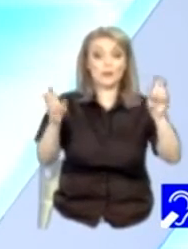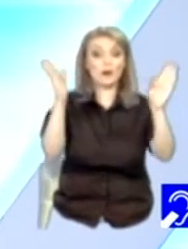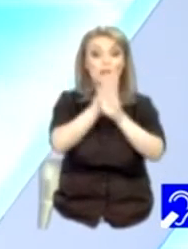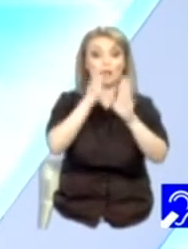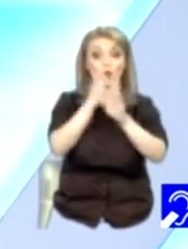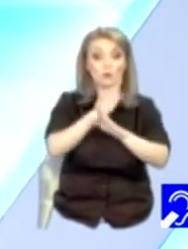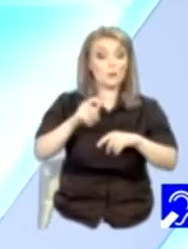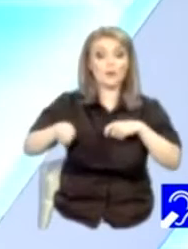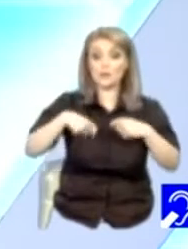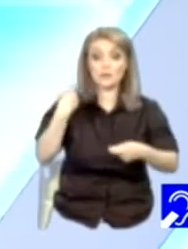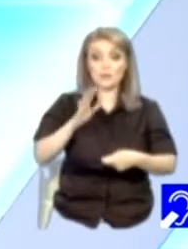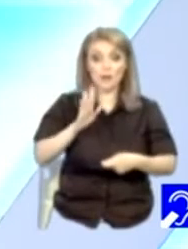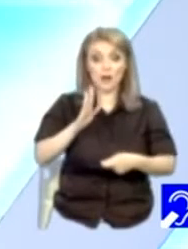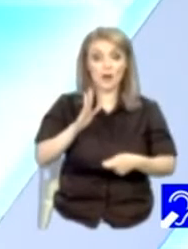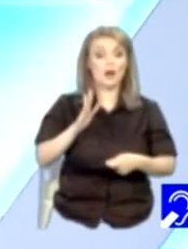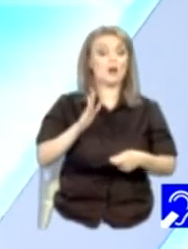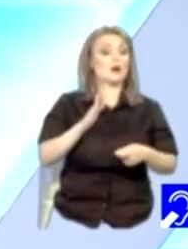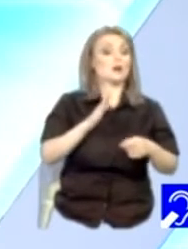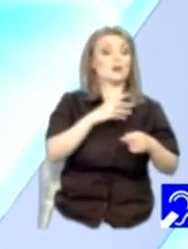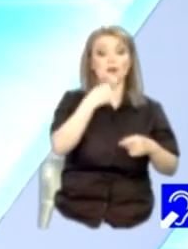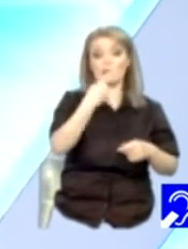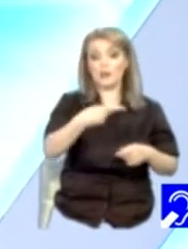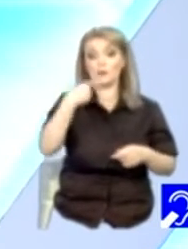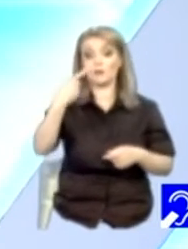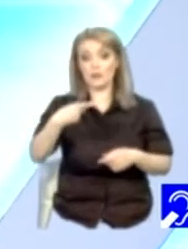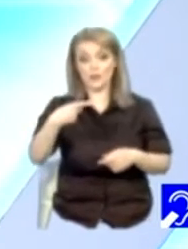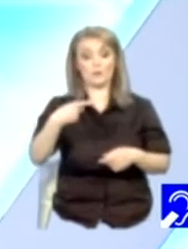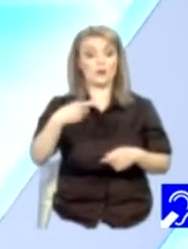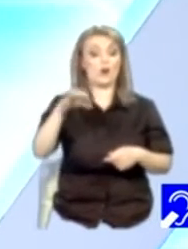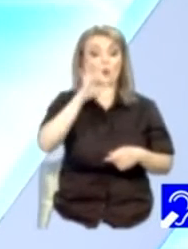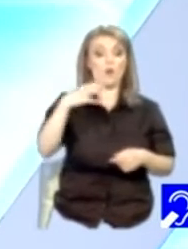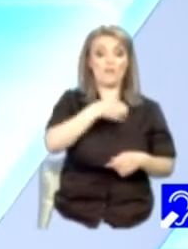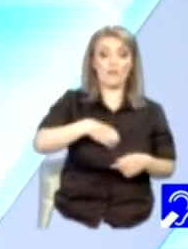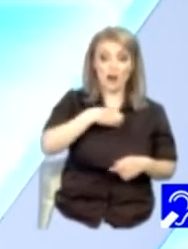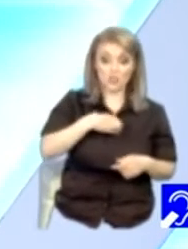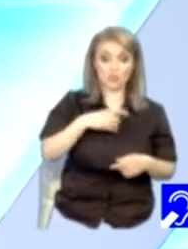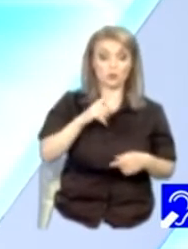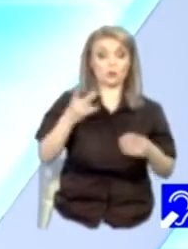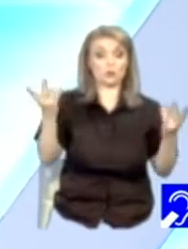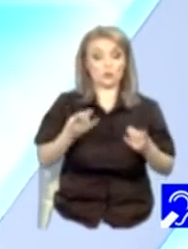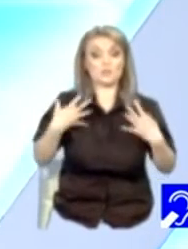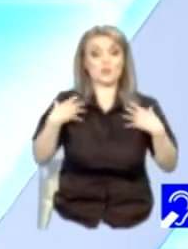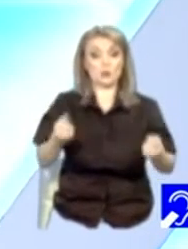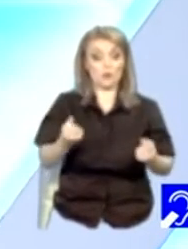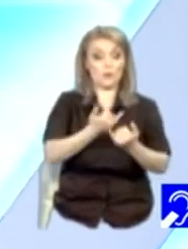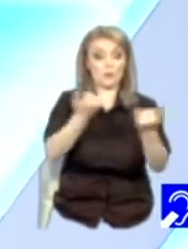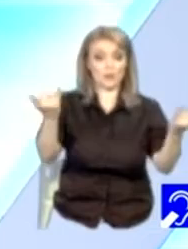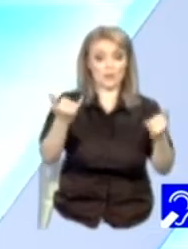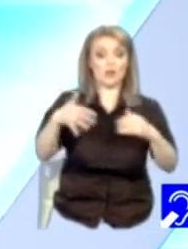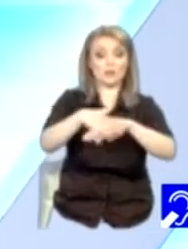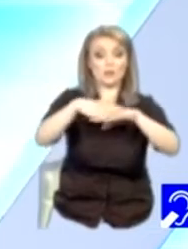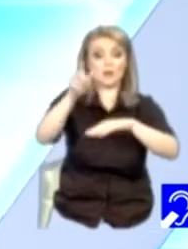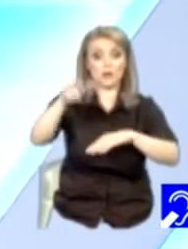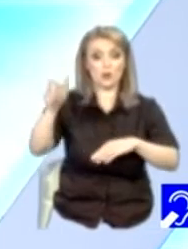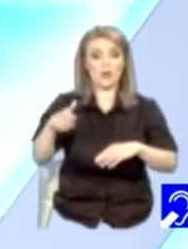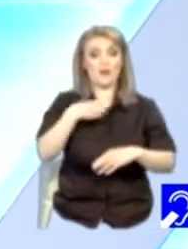nu în zădar venim cu mesajul de importanță pentru sănătate publică. Calitatea apei